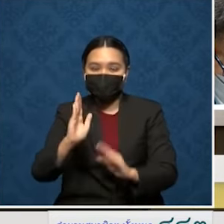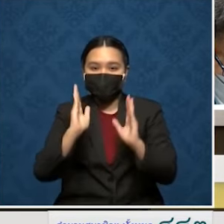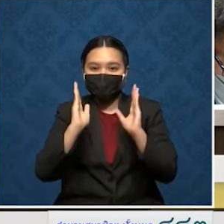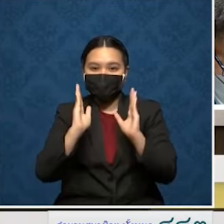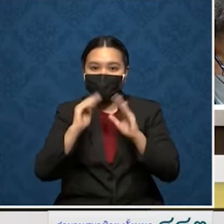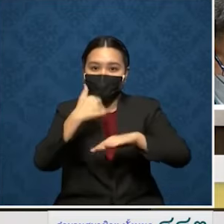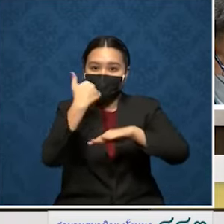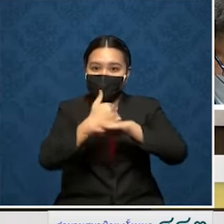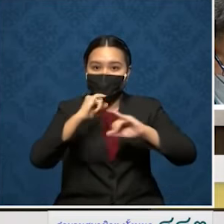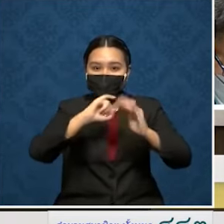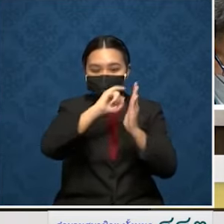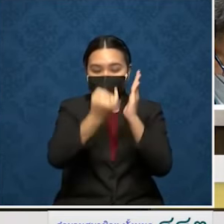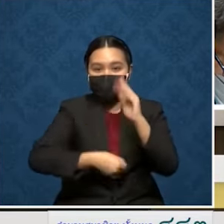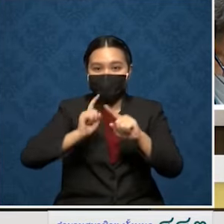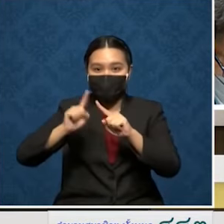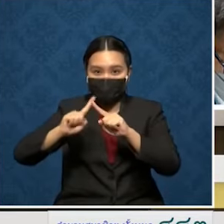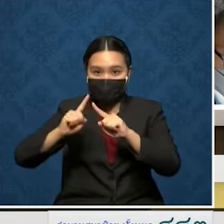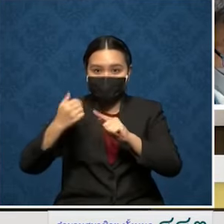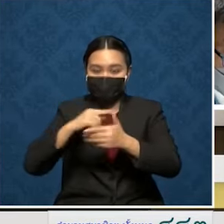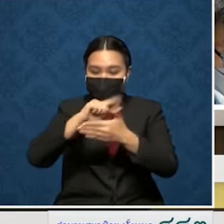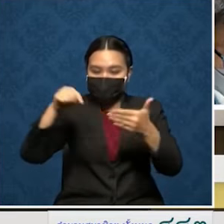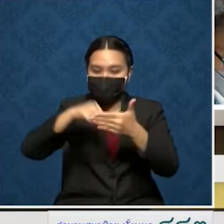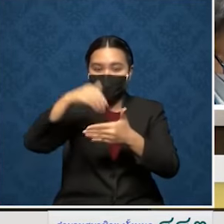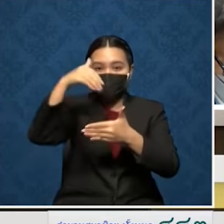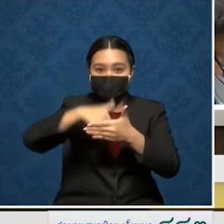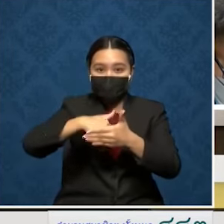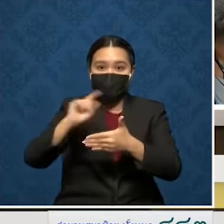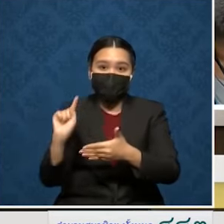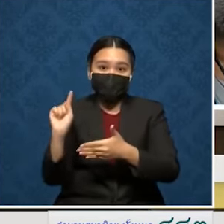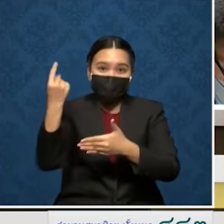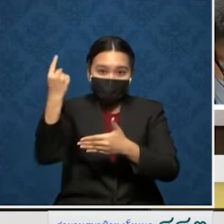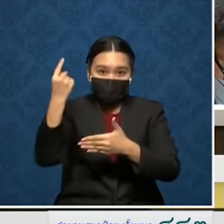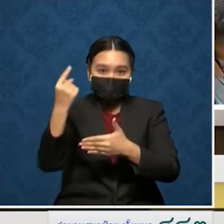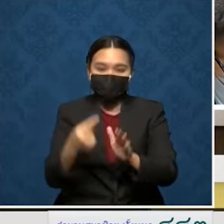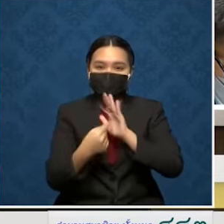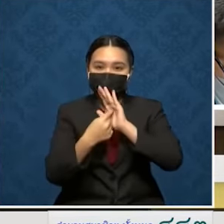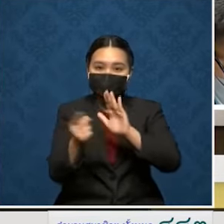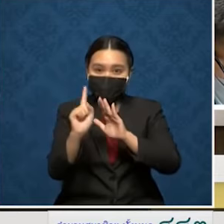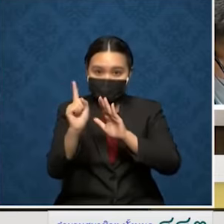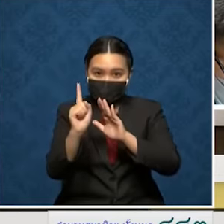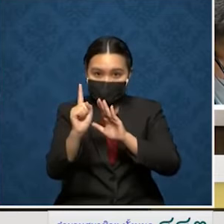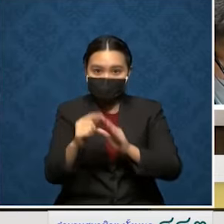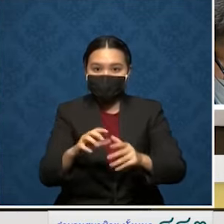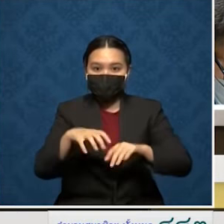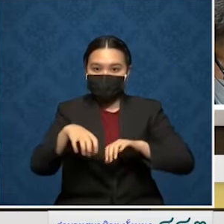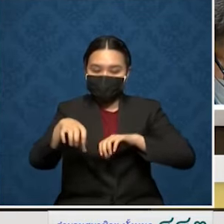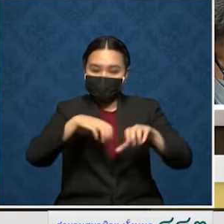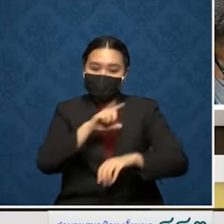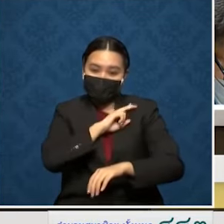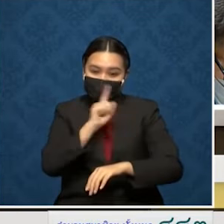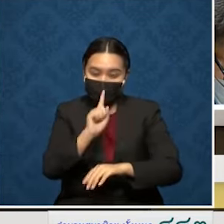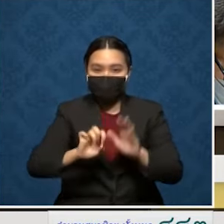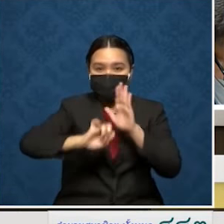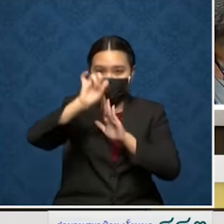ดบางจังหวัดจัดให้มีการเลือกตั้งผู้ว่าราชการจังหวัดที่มีความพร้อมเช่นจังหวัดจัดการตัวเองอย่างจังหวัดเชียงใหม่อุด